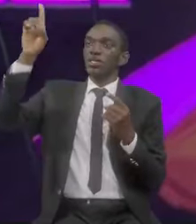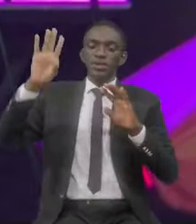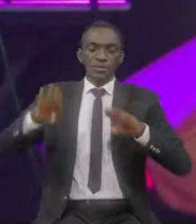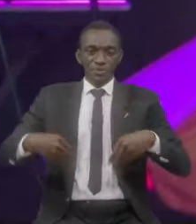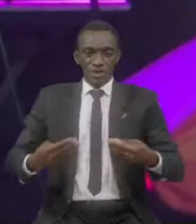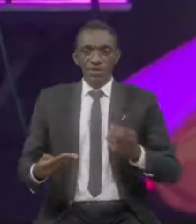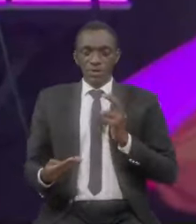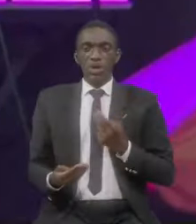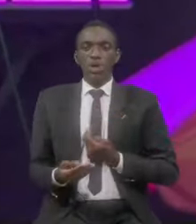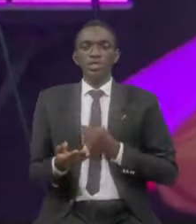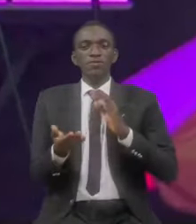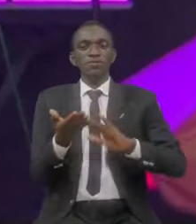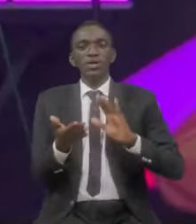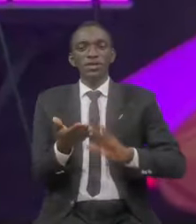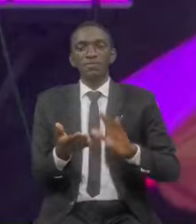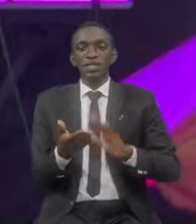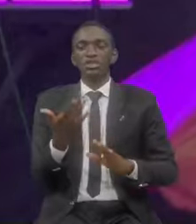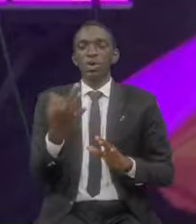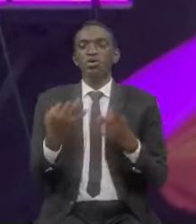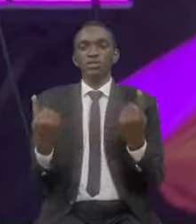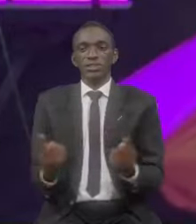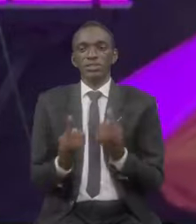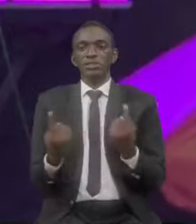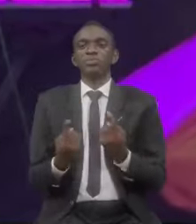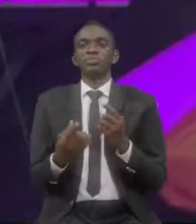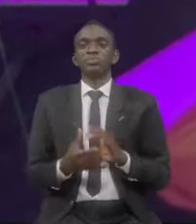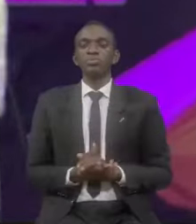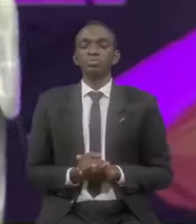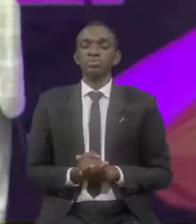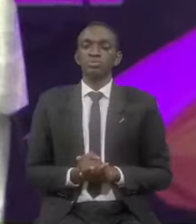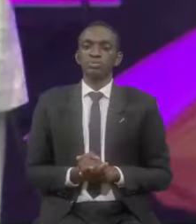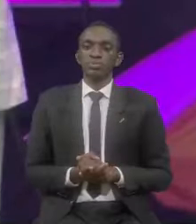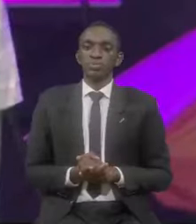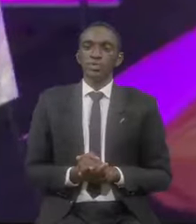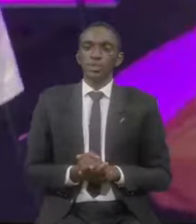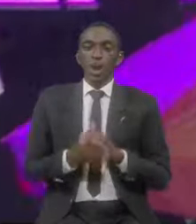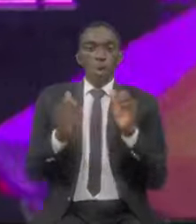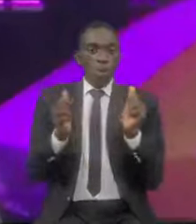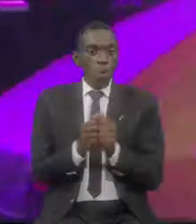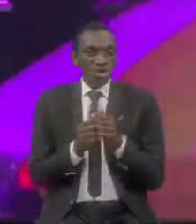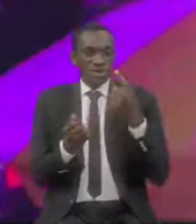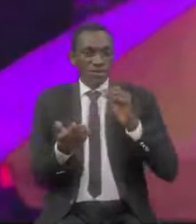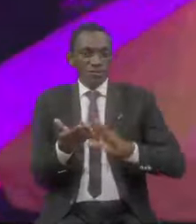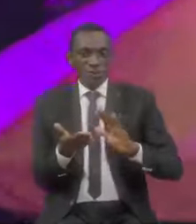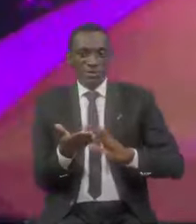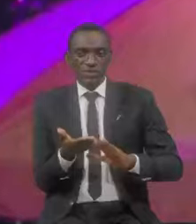il nous donne le pardon, la rémission des péchés. Avec le